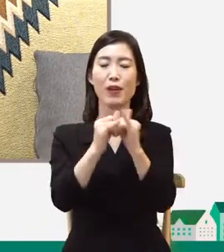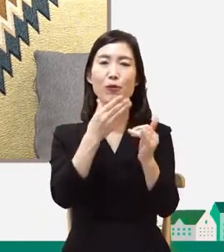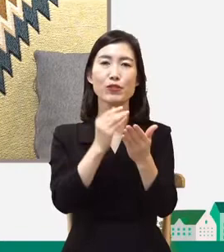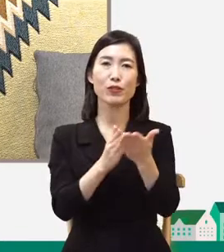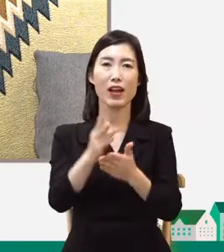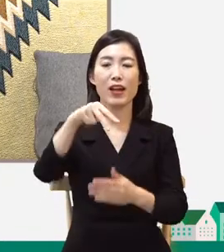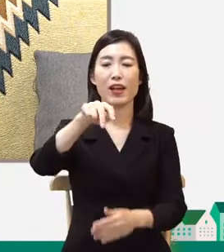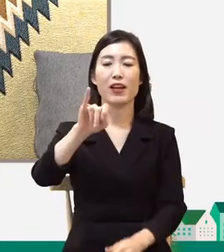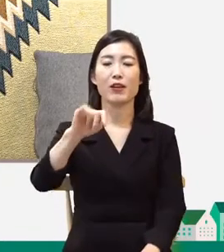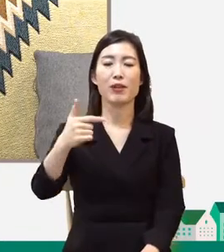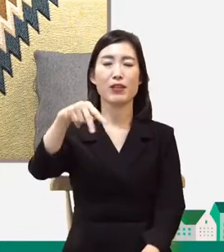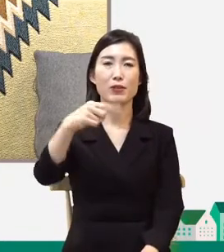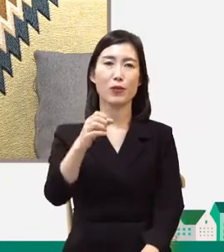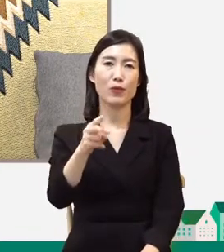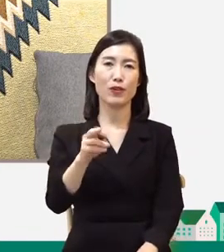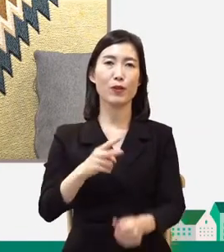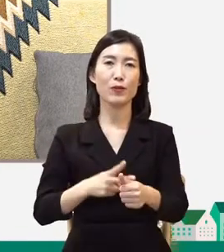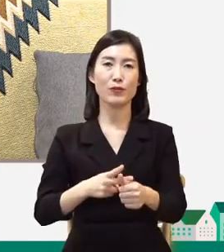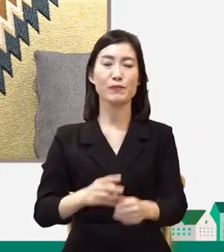민소영입니다. 여러분들 이렇게